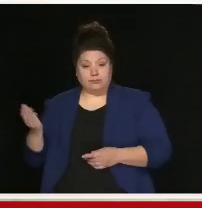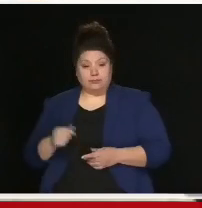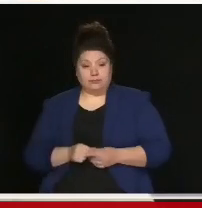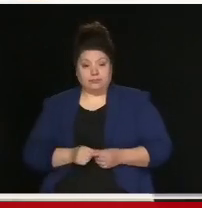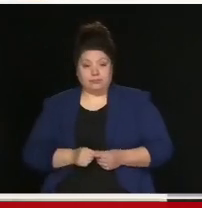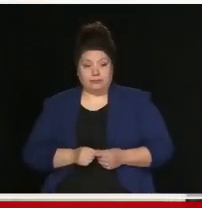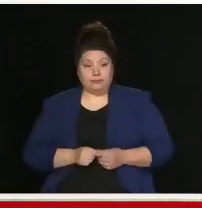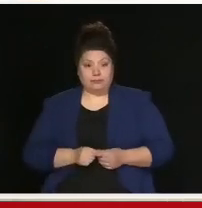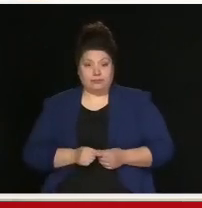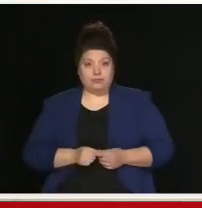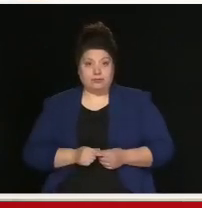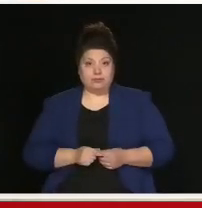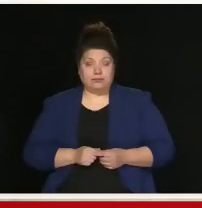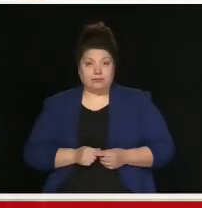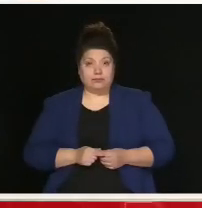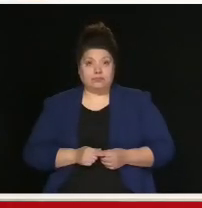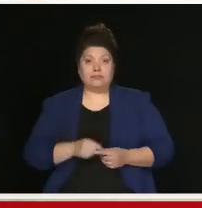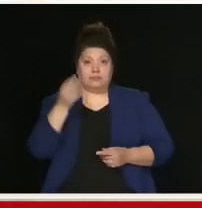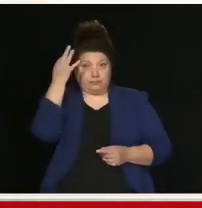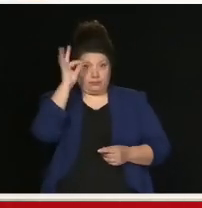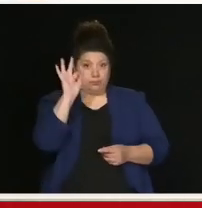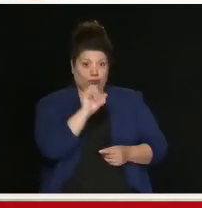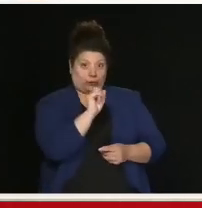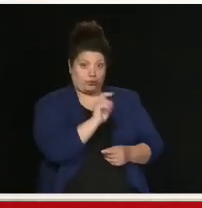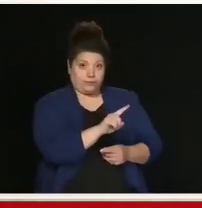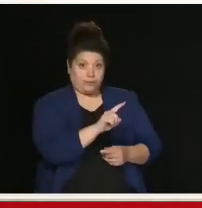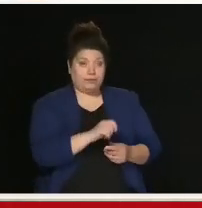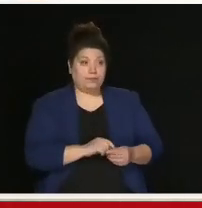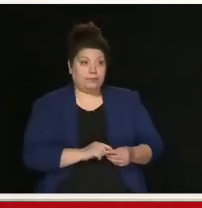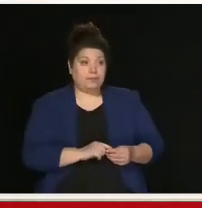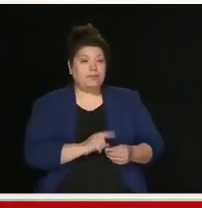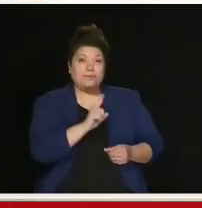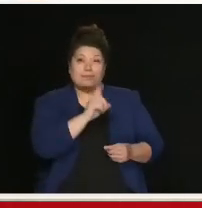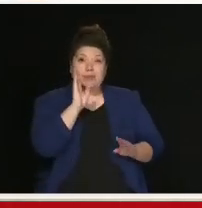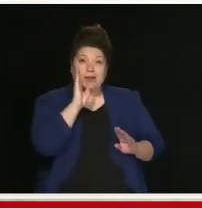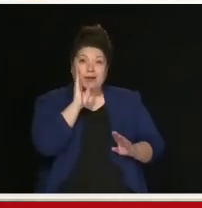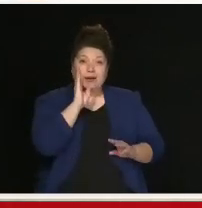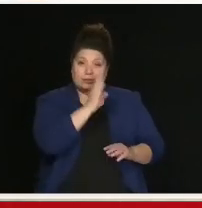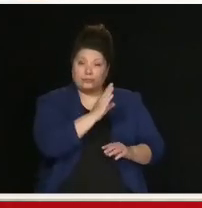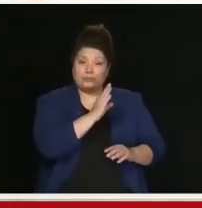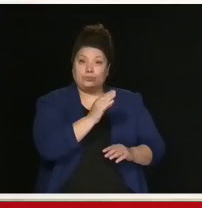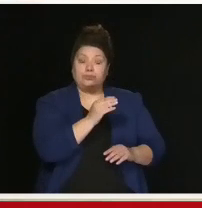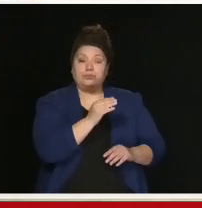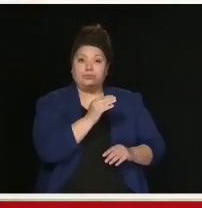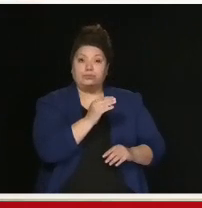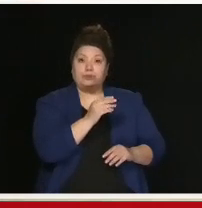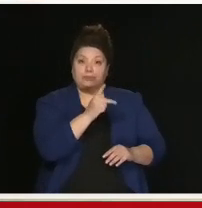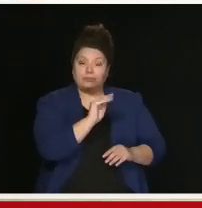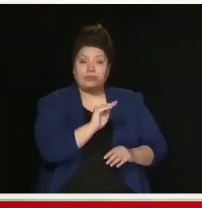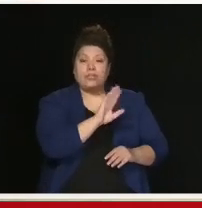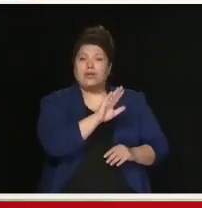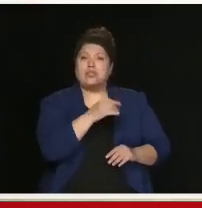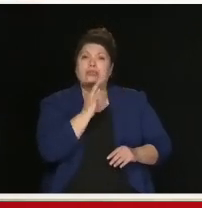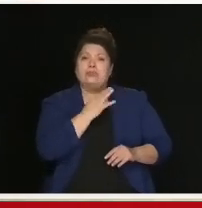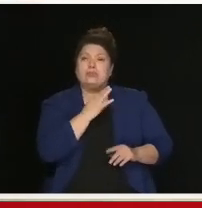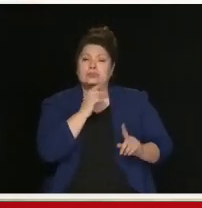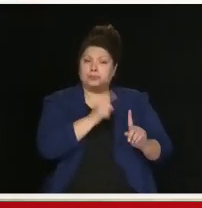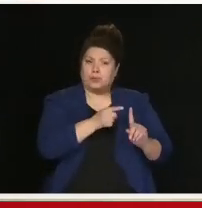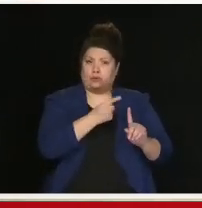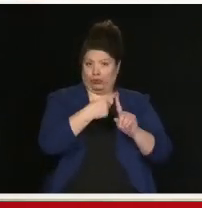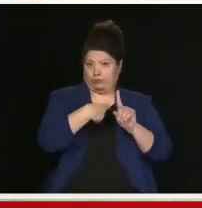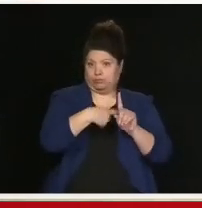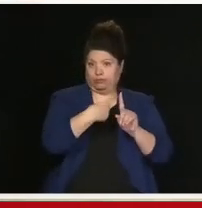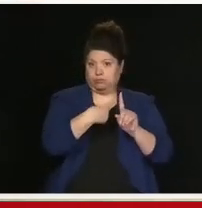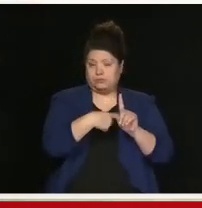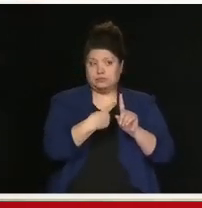Oui, bonjour, Monsieur Trudeau. Je veux juste revenir sur les loyers rapidement. Je veux savoir quelle sera la part des responsabilités des provinces